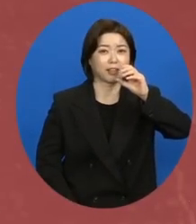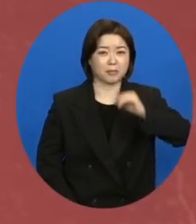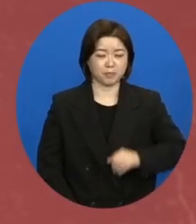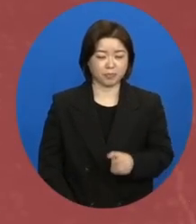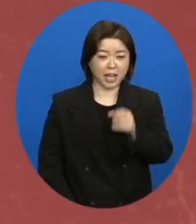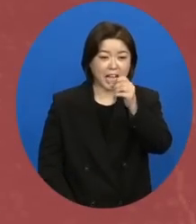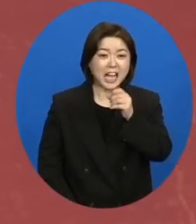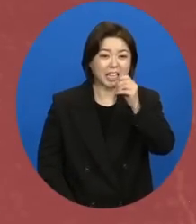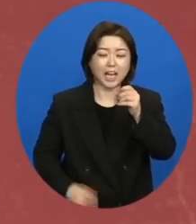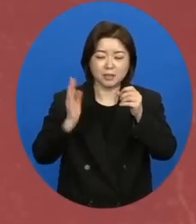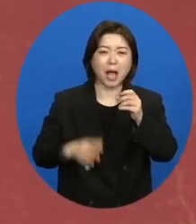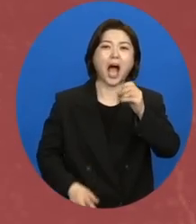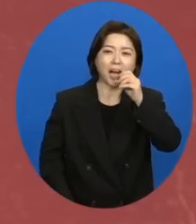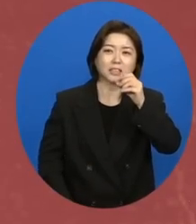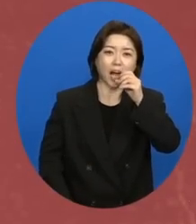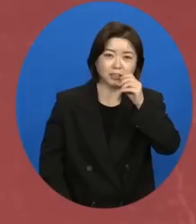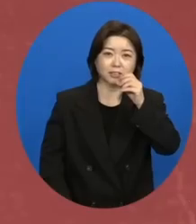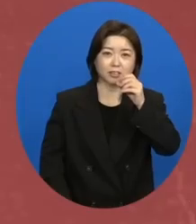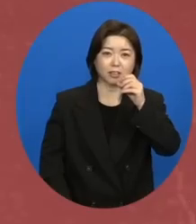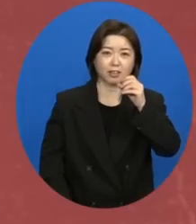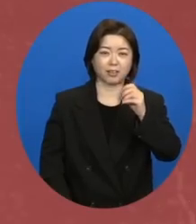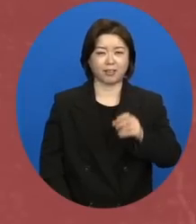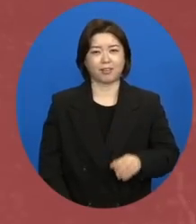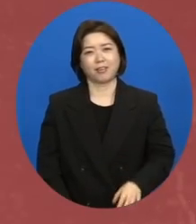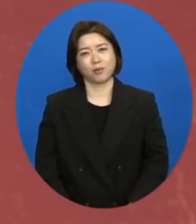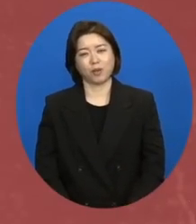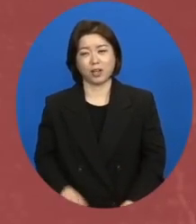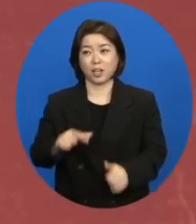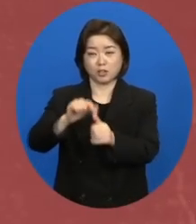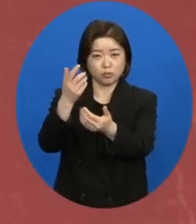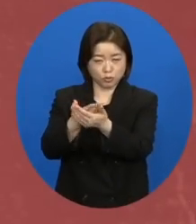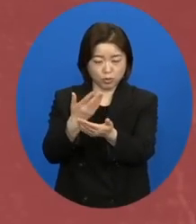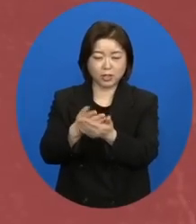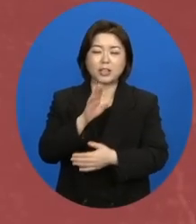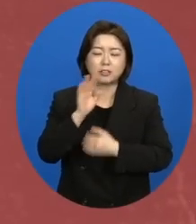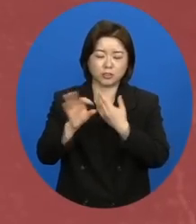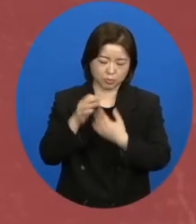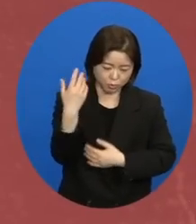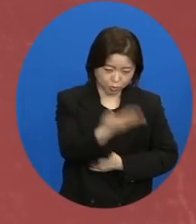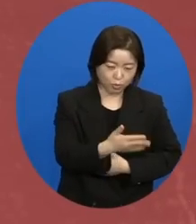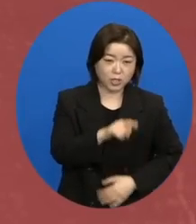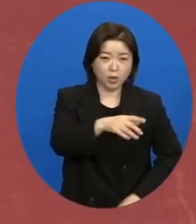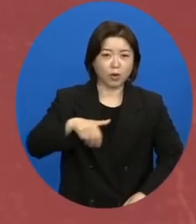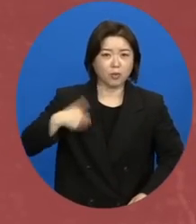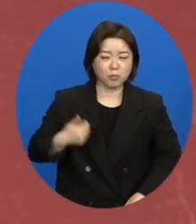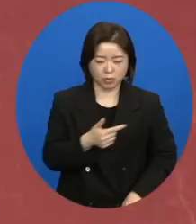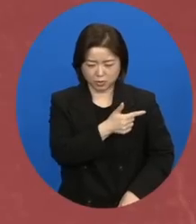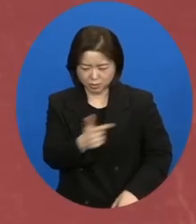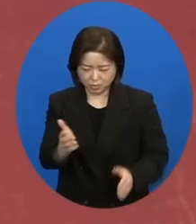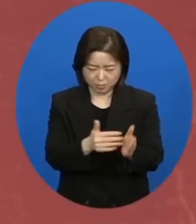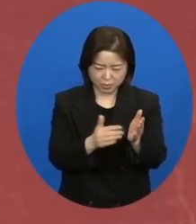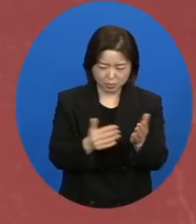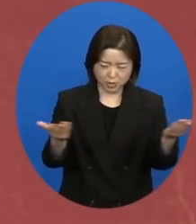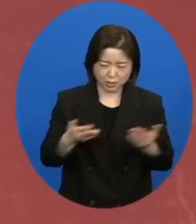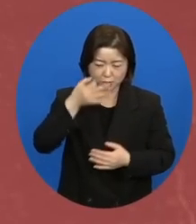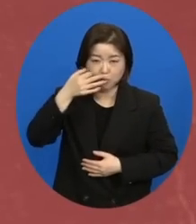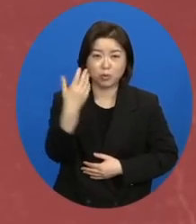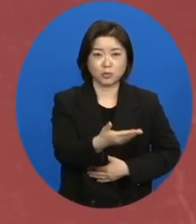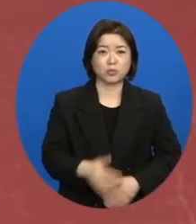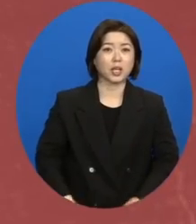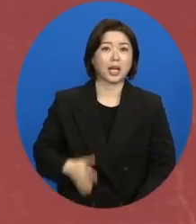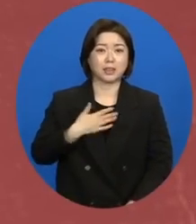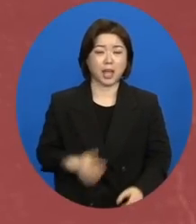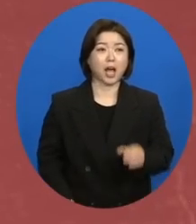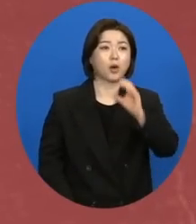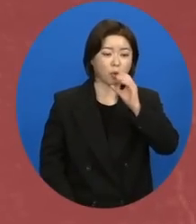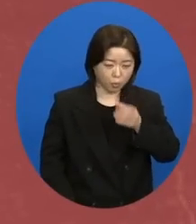갉아먹지 말고 씹어먹으라고 구하라 그리하면 주실 것이오 내가 알지 못하는 크고 비밀한 일을 보이겠다고. 나는